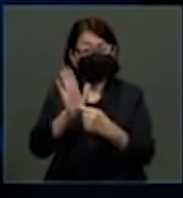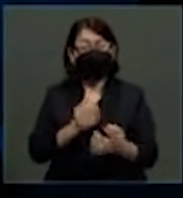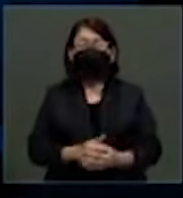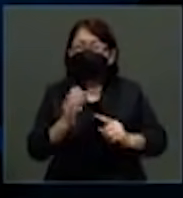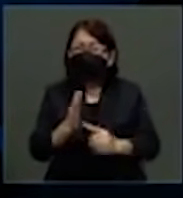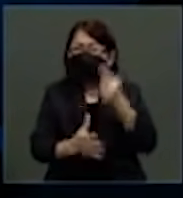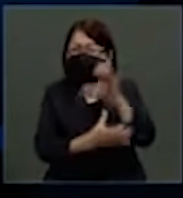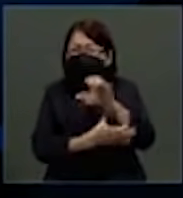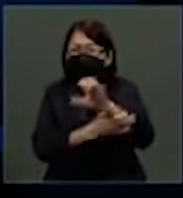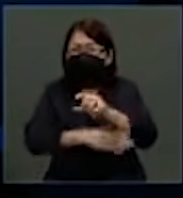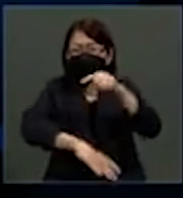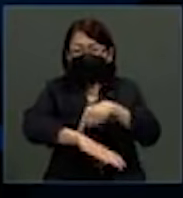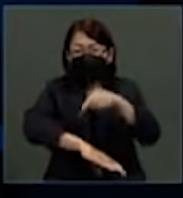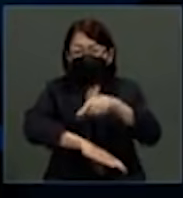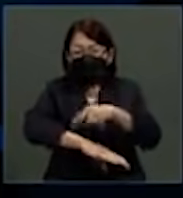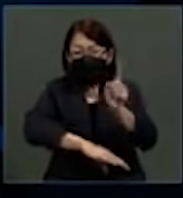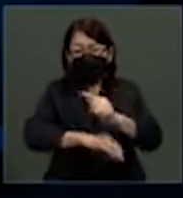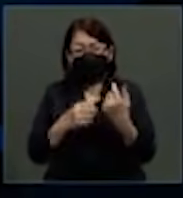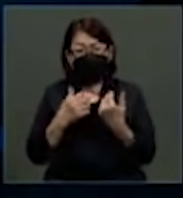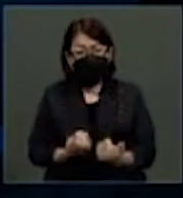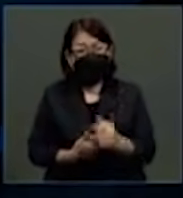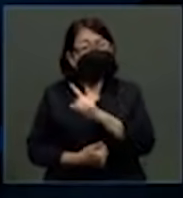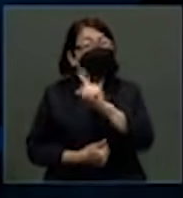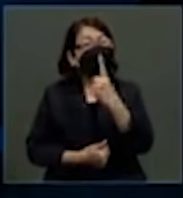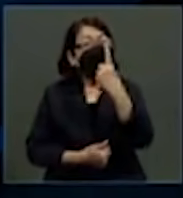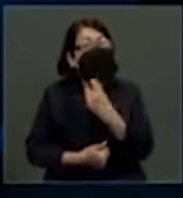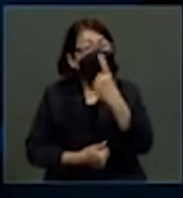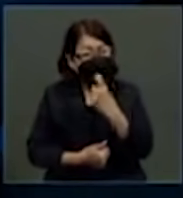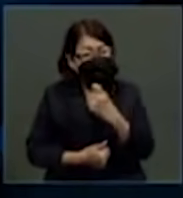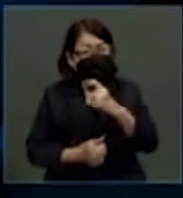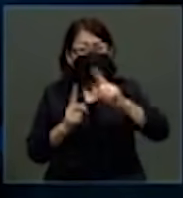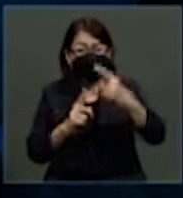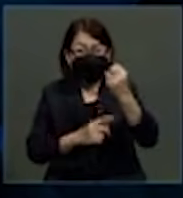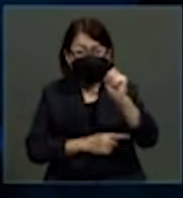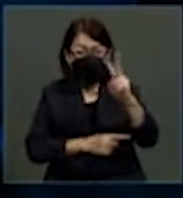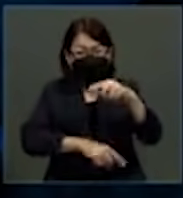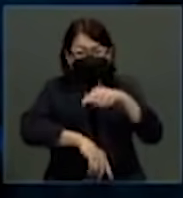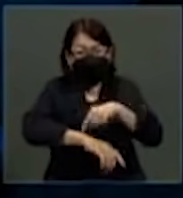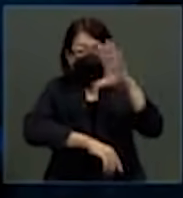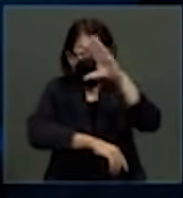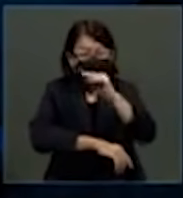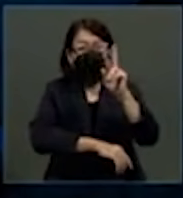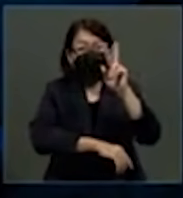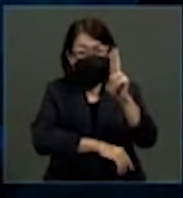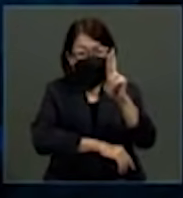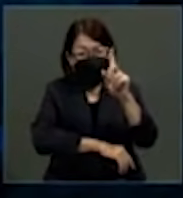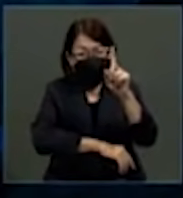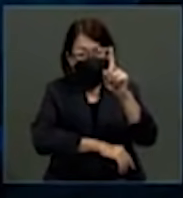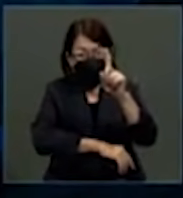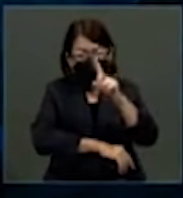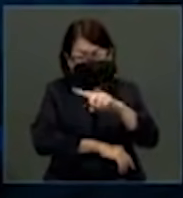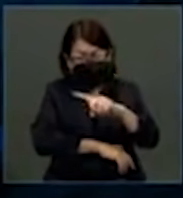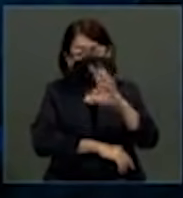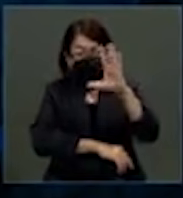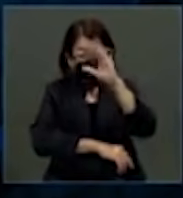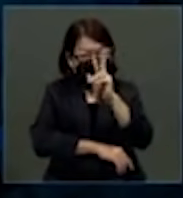น้อย14วันนับตั้งแต่วันที่ออกข้อกำหนดนี้เพราะฉะนั้นตรงนี้ก็คือจะเริ่มก็คือเที่ยงคืน